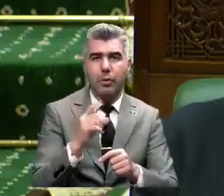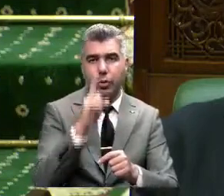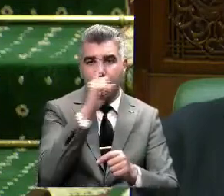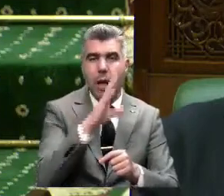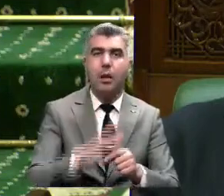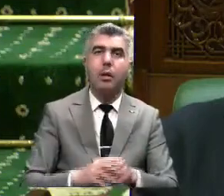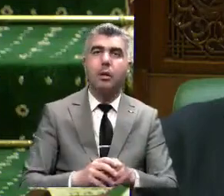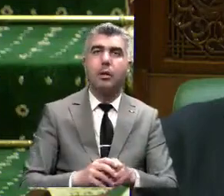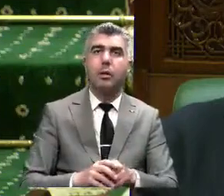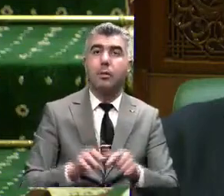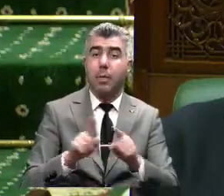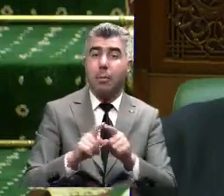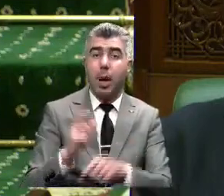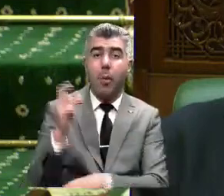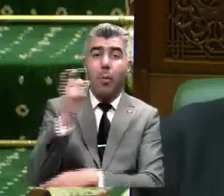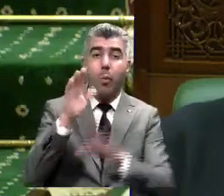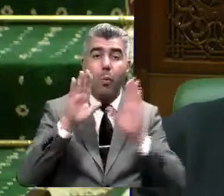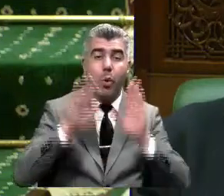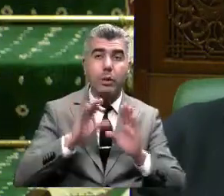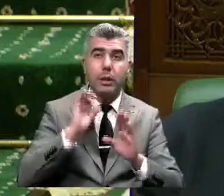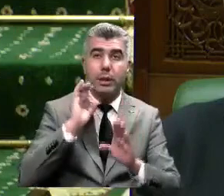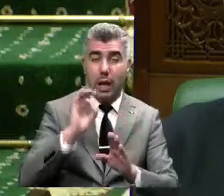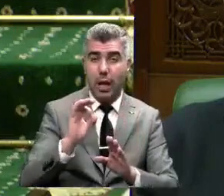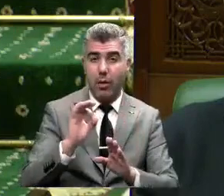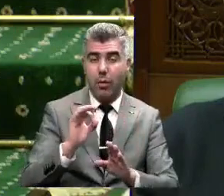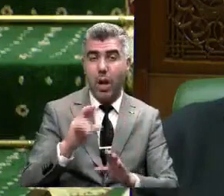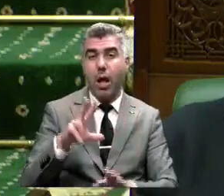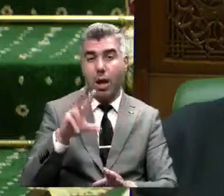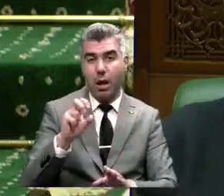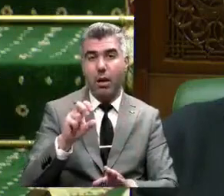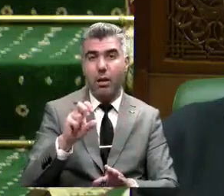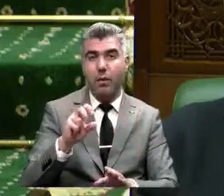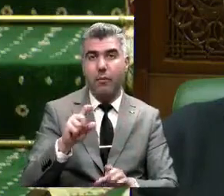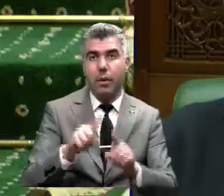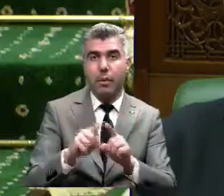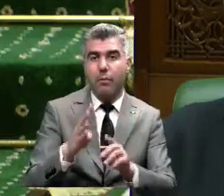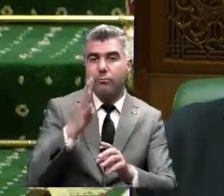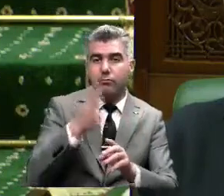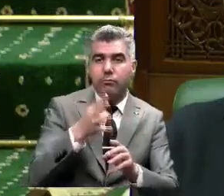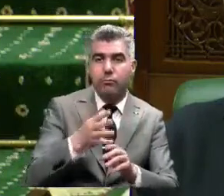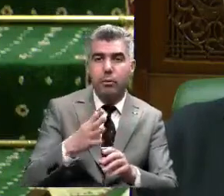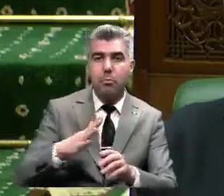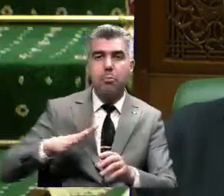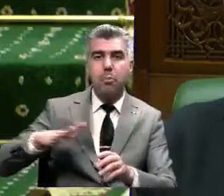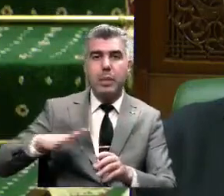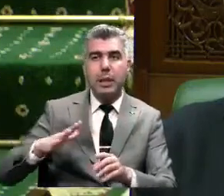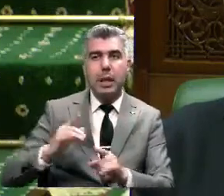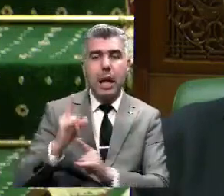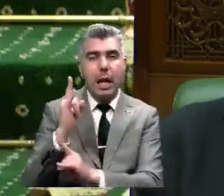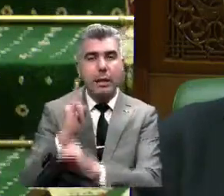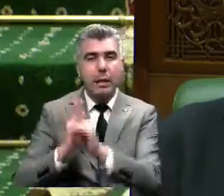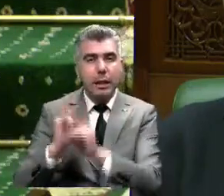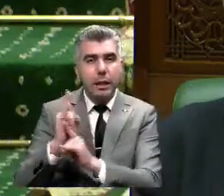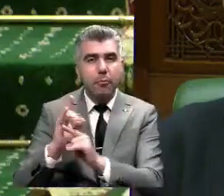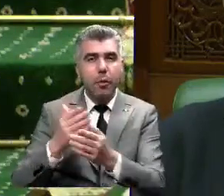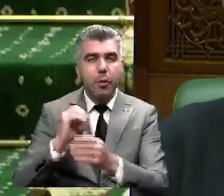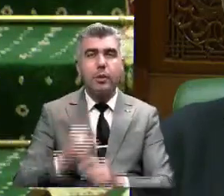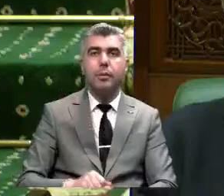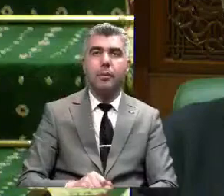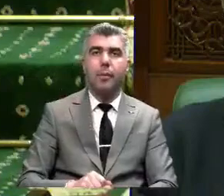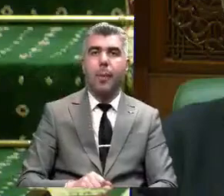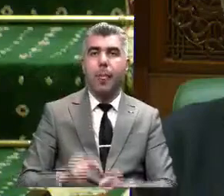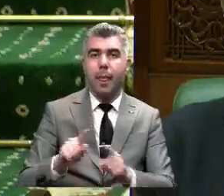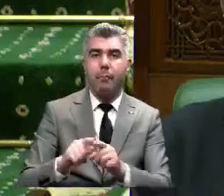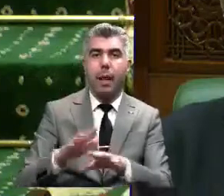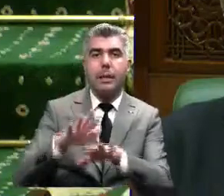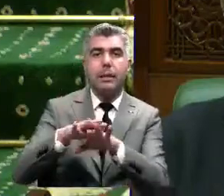تسرع ما امكن، لانه هذه المساجد عندها واحد وقع على المستوى هذه المدن العتيقه وعلى النسيج العتيق، خصوصا انه